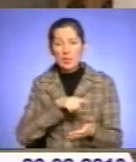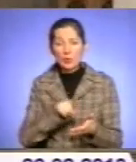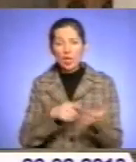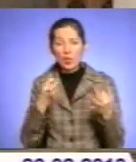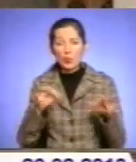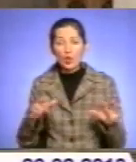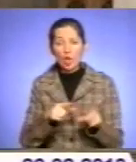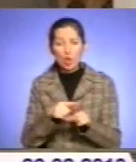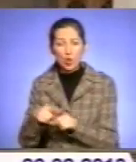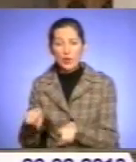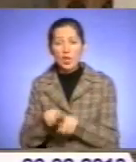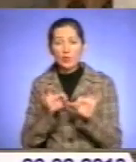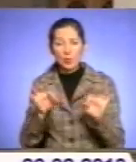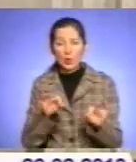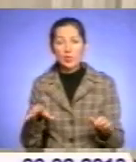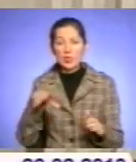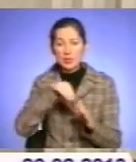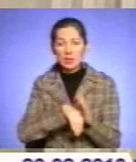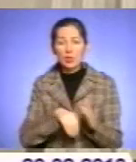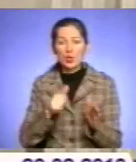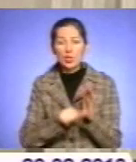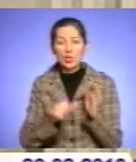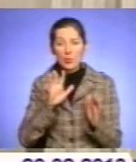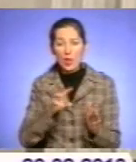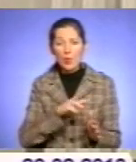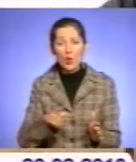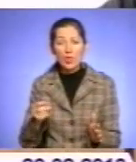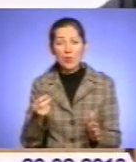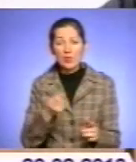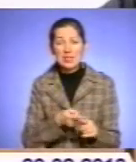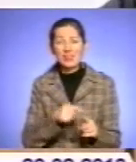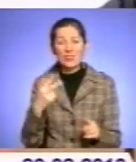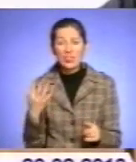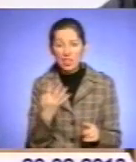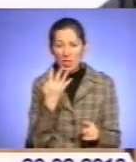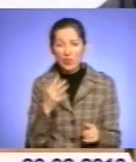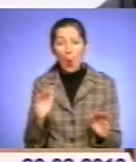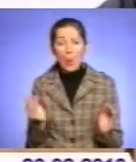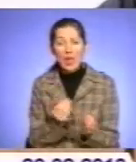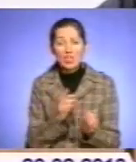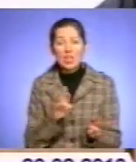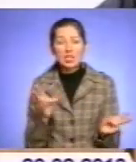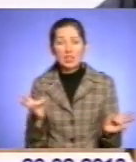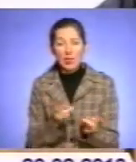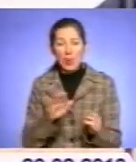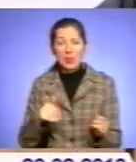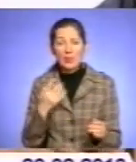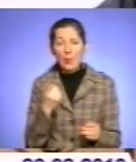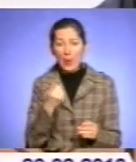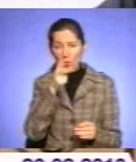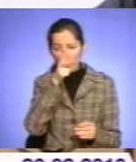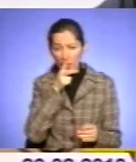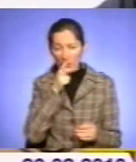цього року закладено 65 мільйонів гривень, а це вчетверо менше, ніж потрібно. Після першого кварталу ситуація по національній